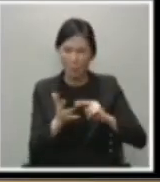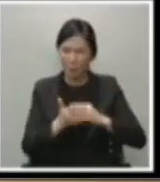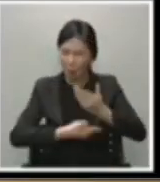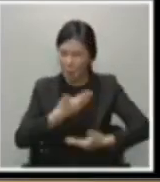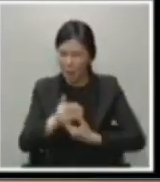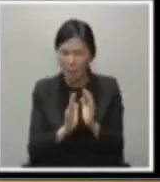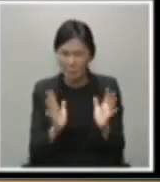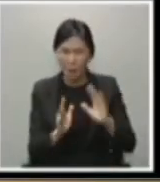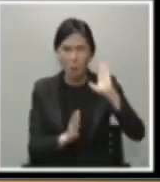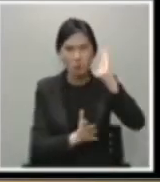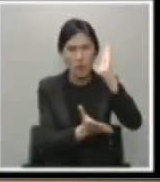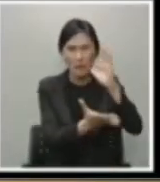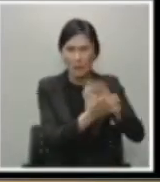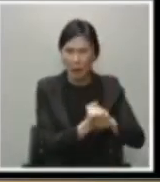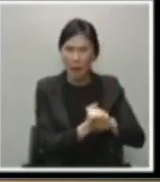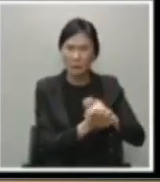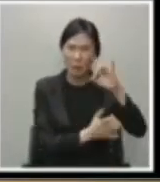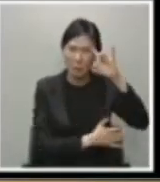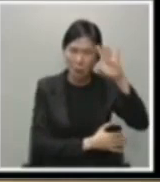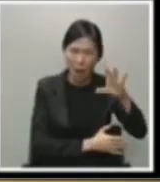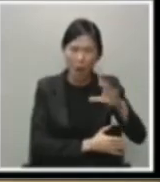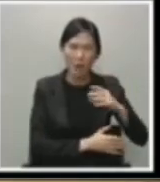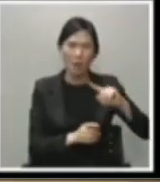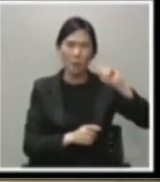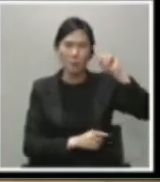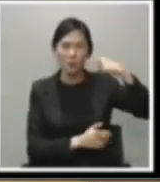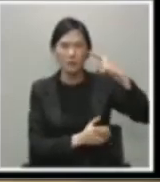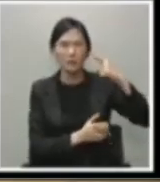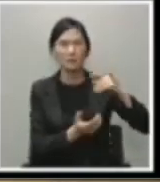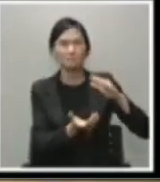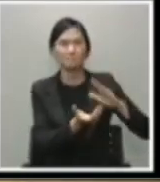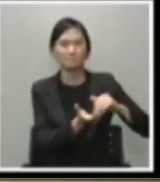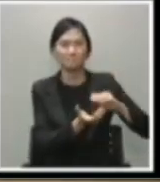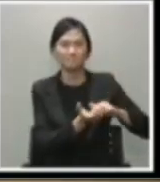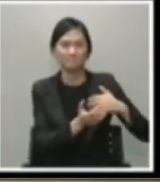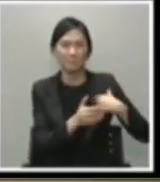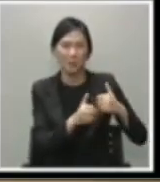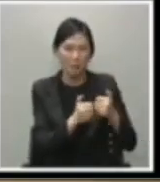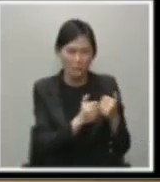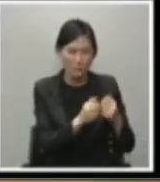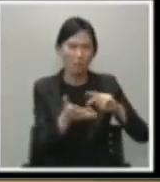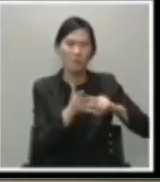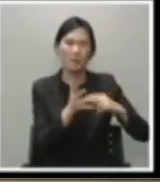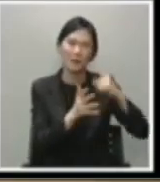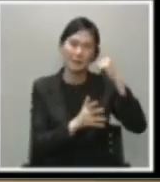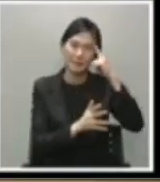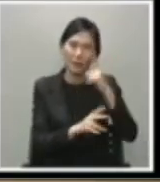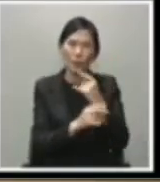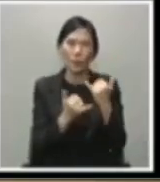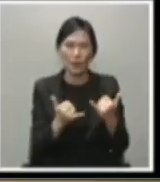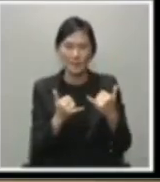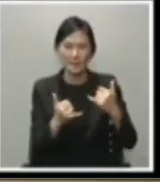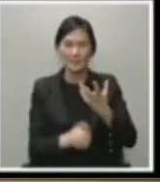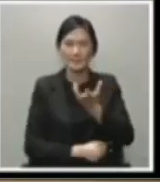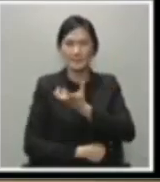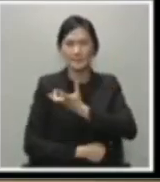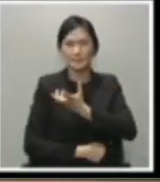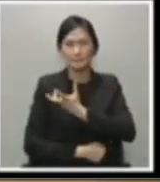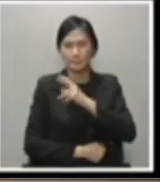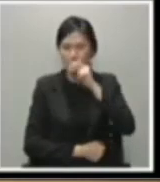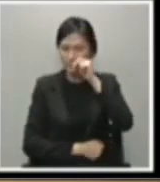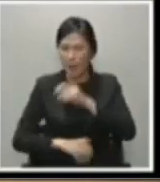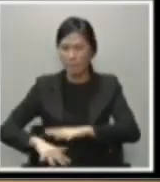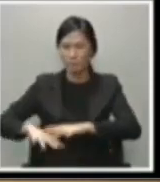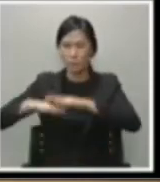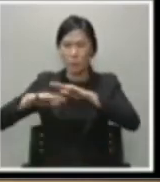ามีติดยาครับภรรยาติดเกมครับท่านประธานครับวันนี้ประชาชนแล้นแค้นครับน้ำท่วมมาทำ